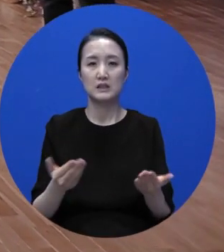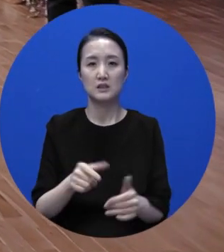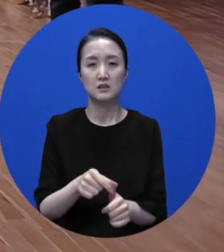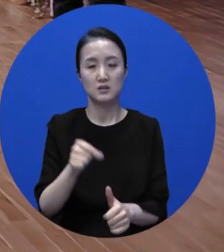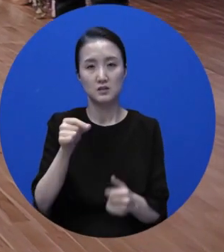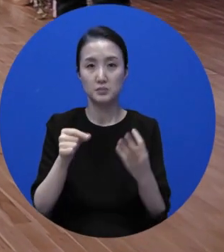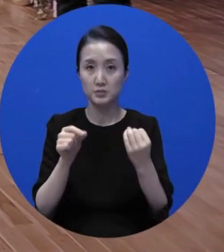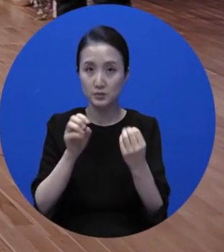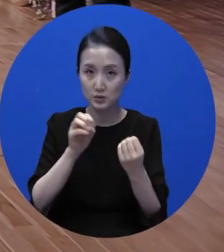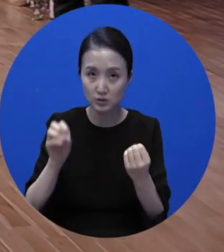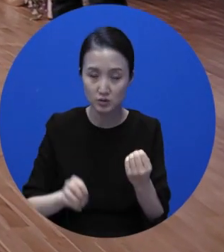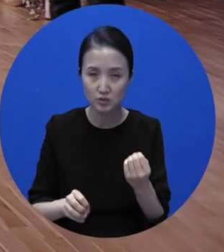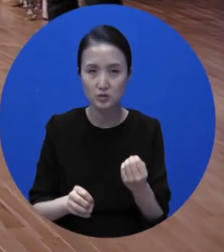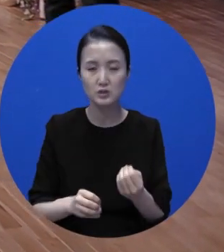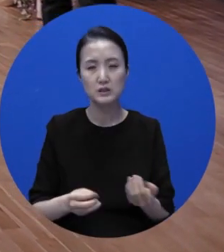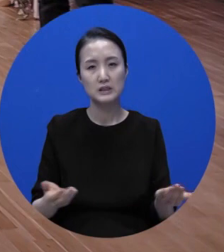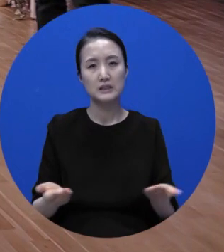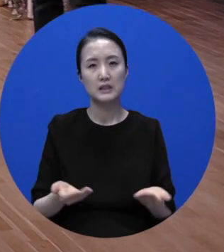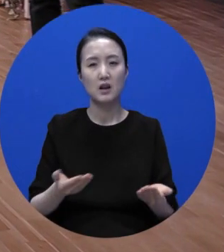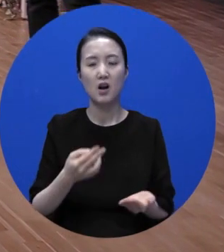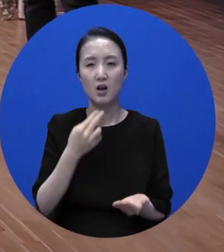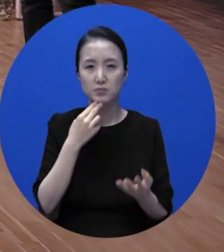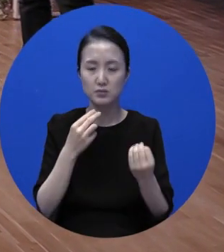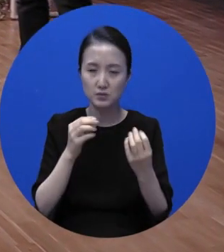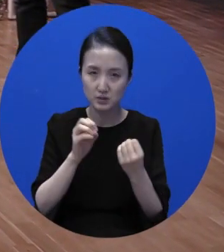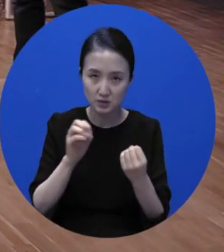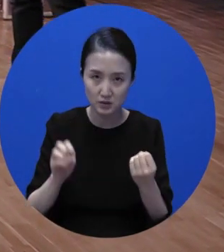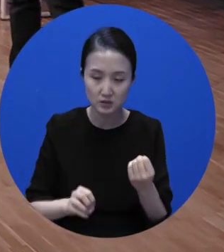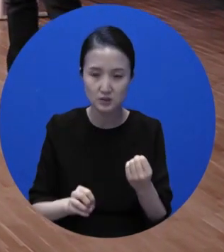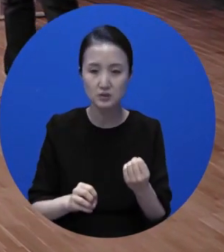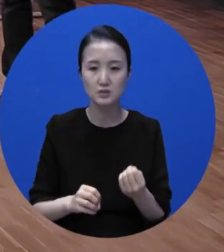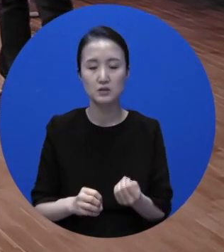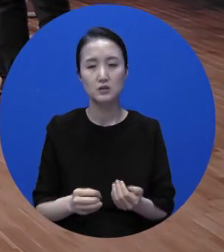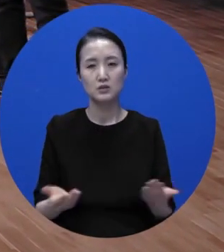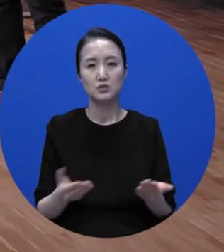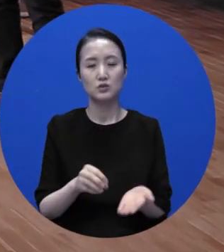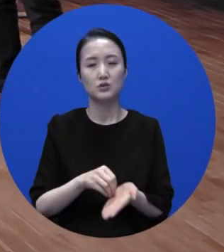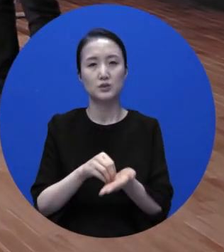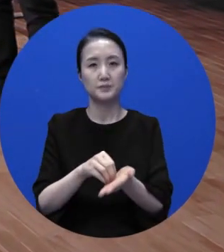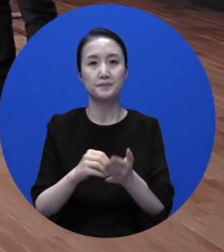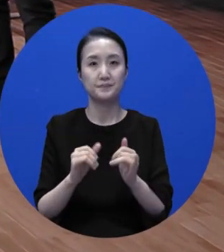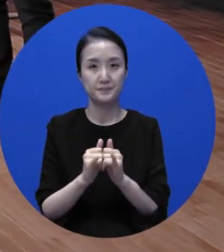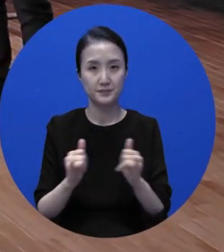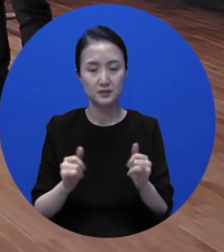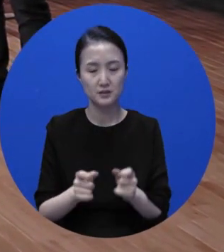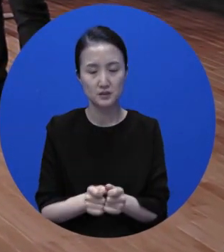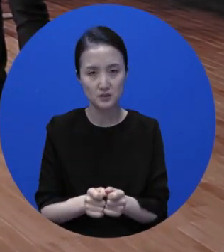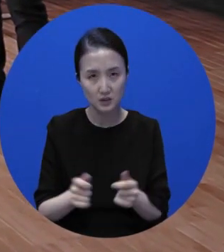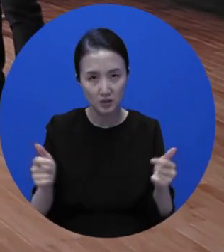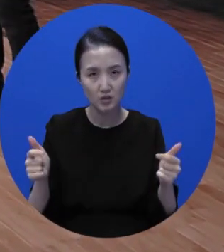고용 유 그다음 실업률 다음은 취업자 증감